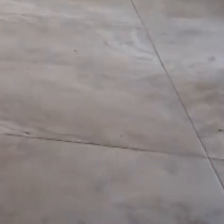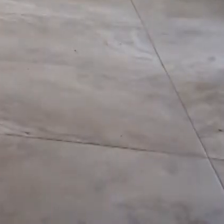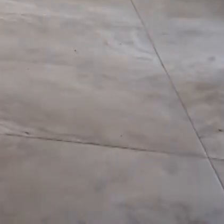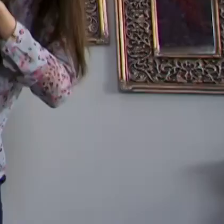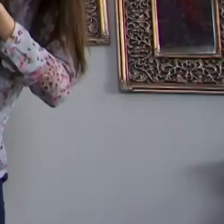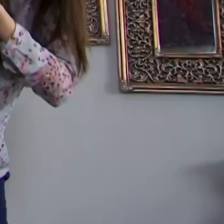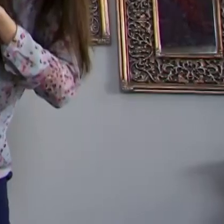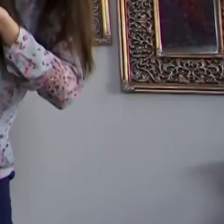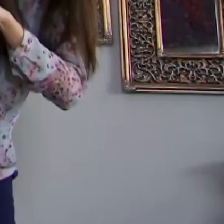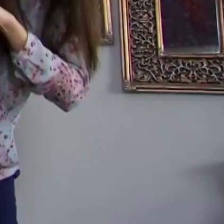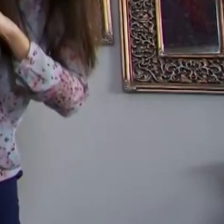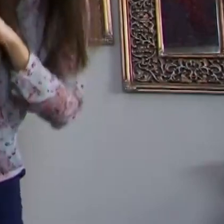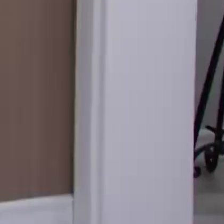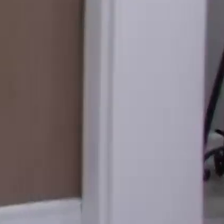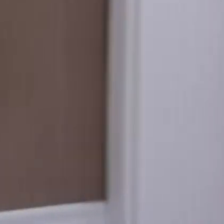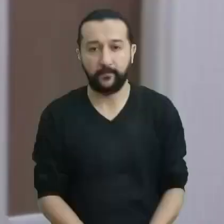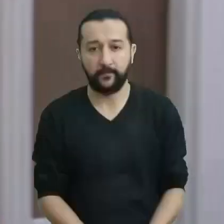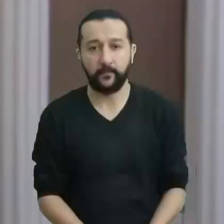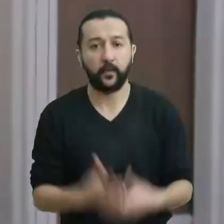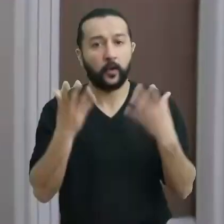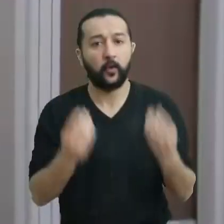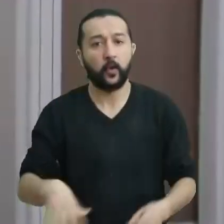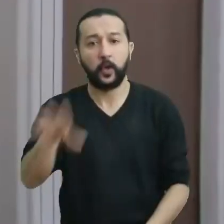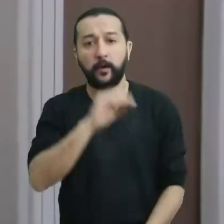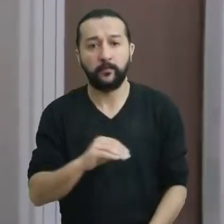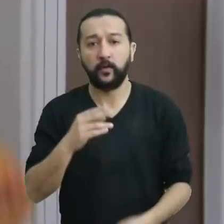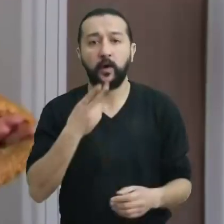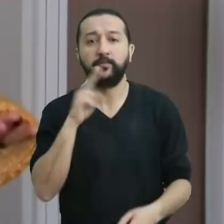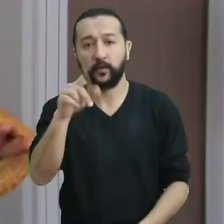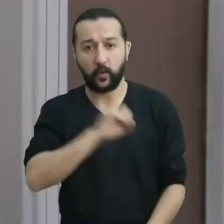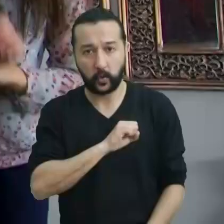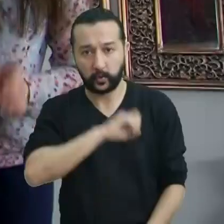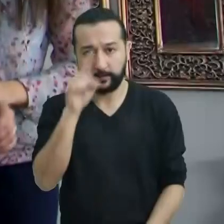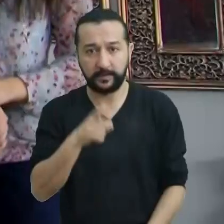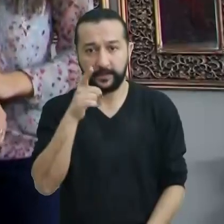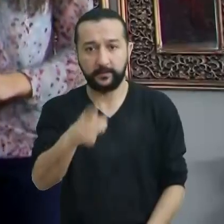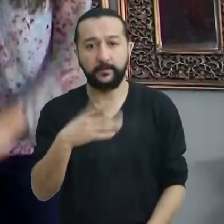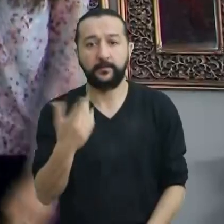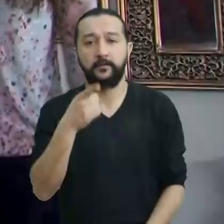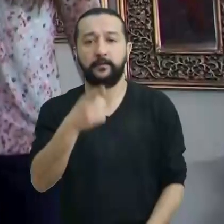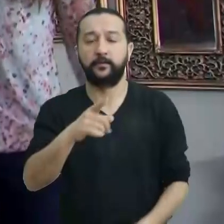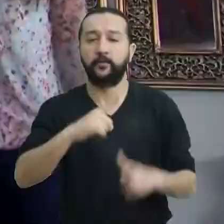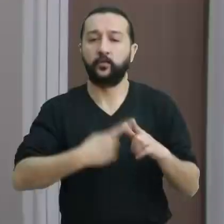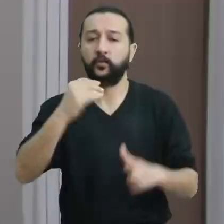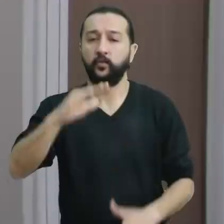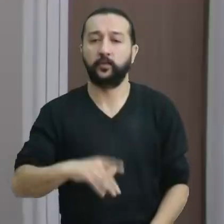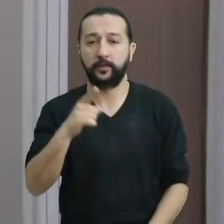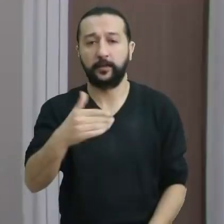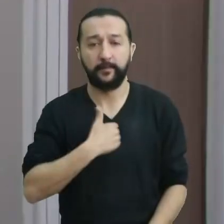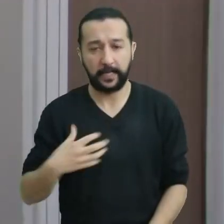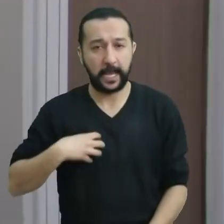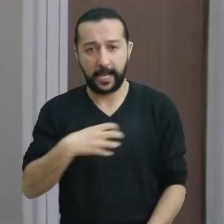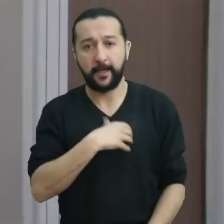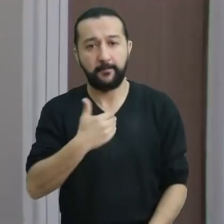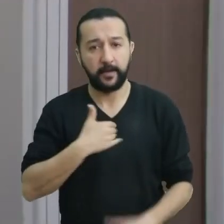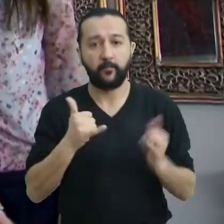Ayağa kalkıp koşarak salona geldi. Ne oldu Rüya Mahmut, oturttun mu sizi? Ya Junior. Benim annem